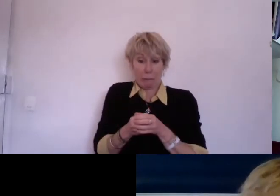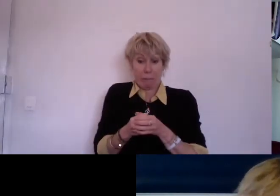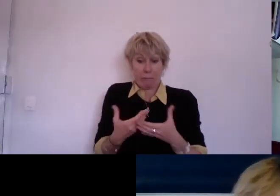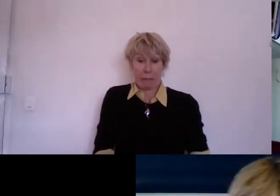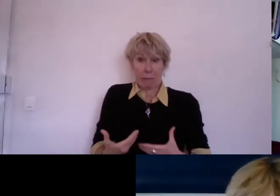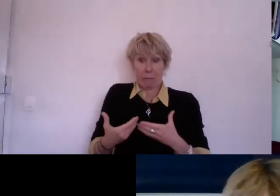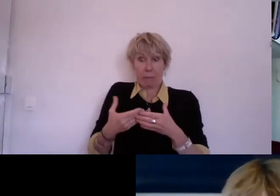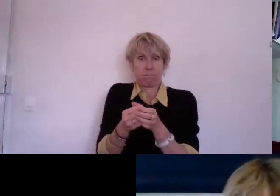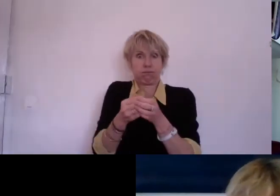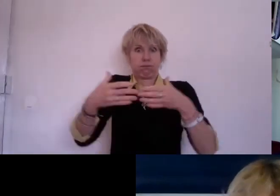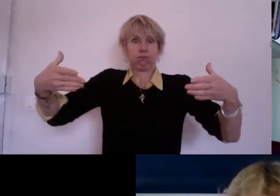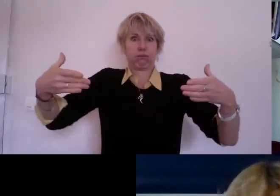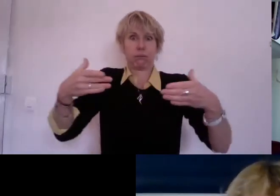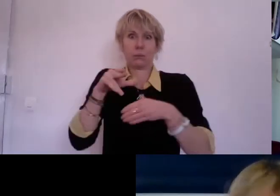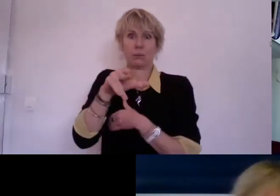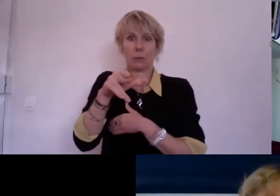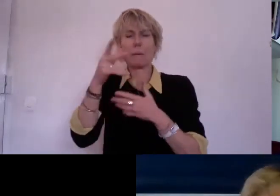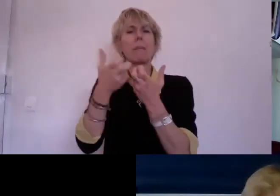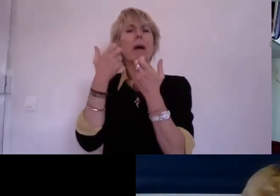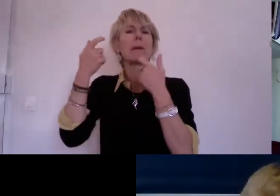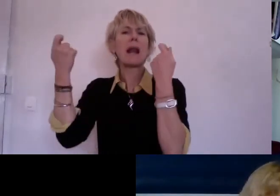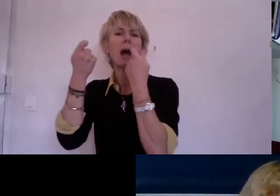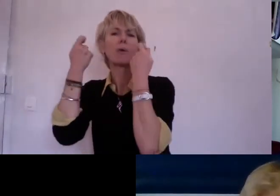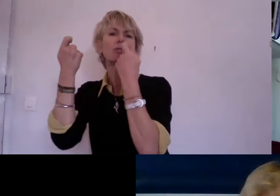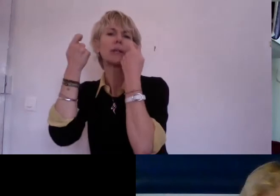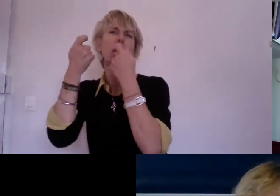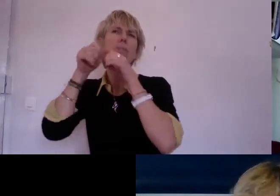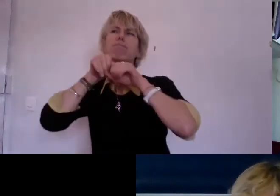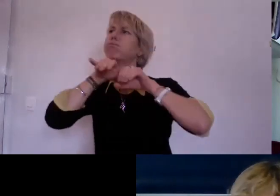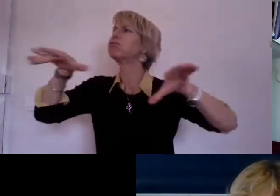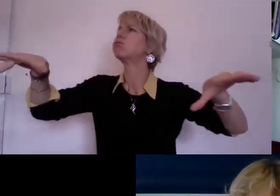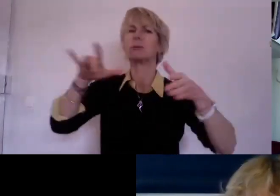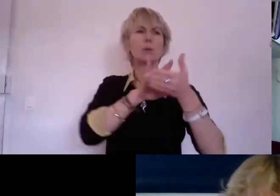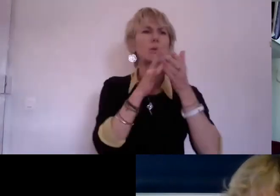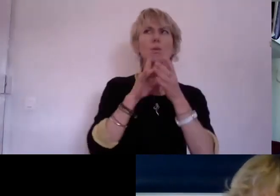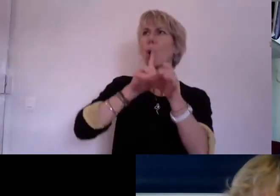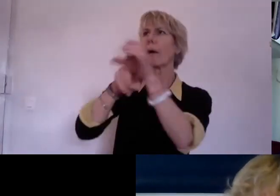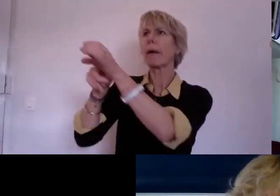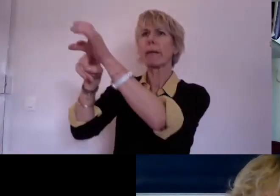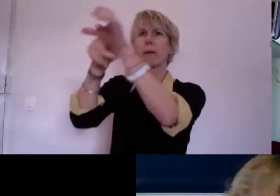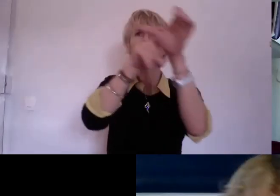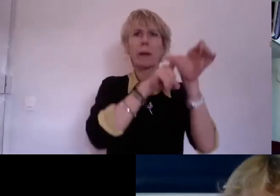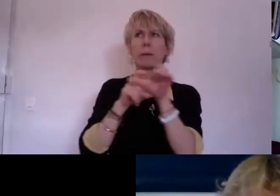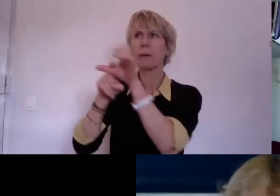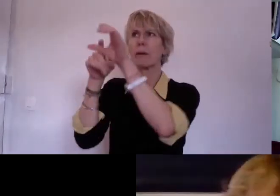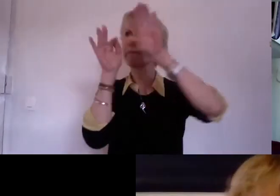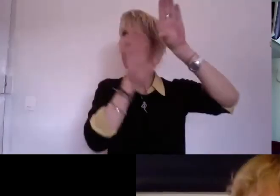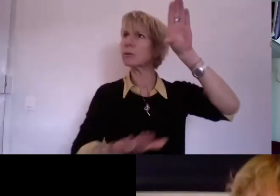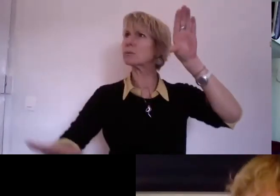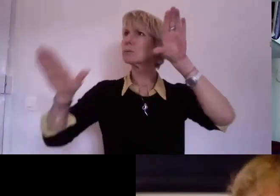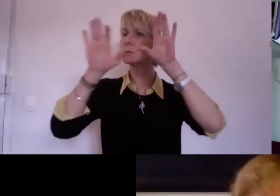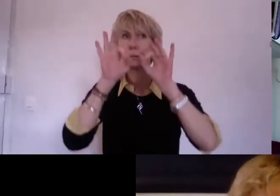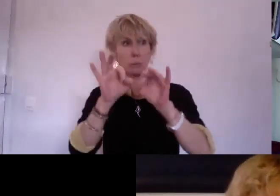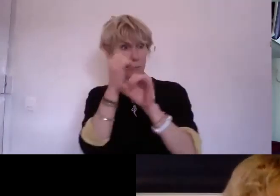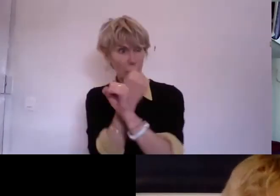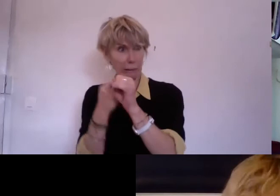avez vu qu'à La Rochelle, que partout, les personnes se connectent et qu'on peut bâtir des projets